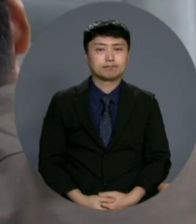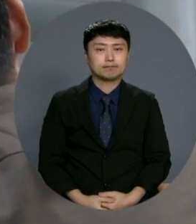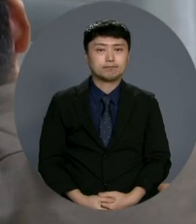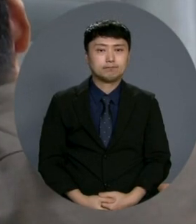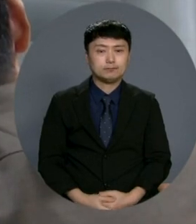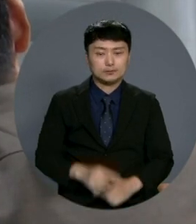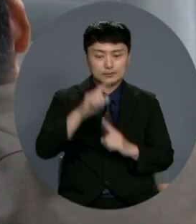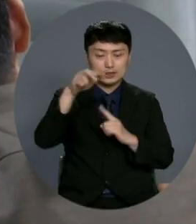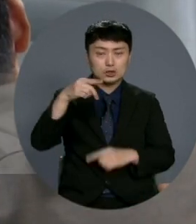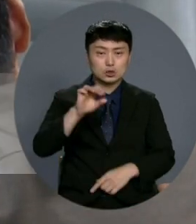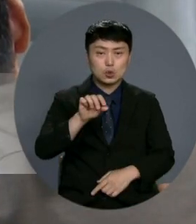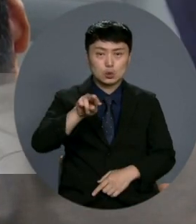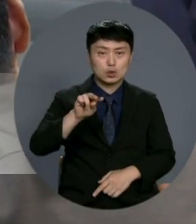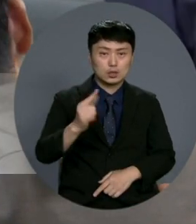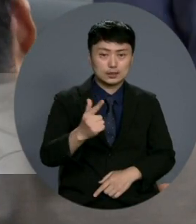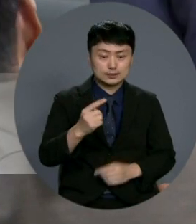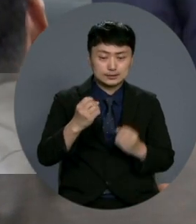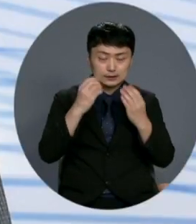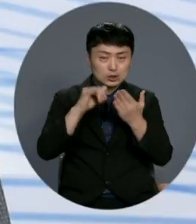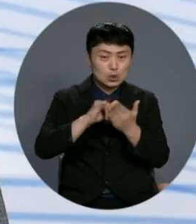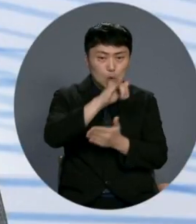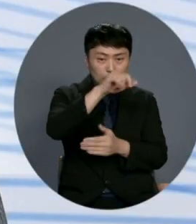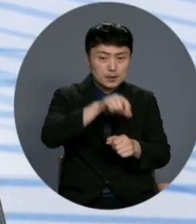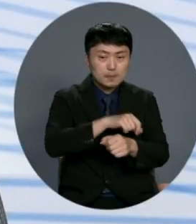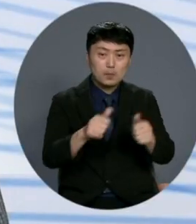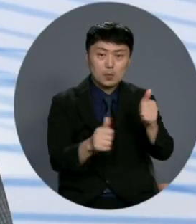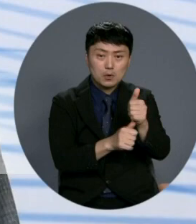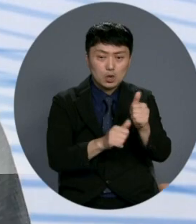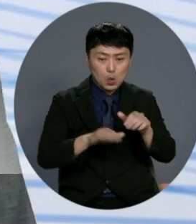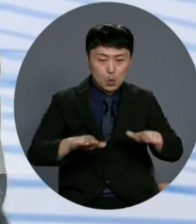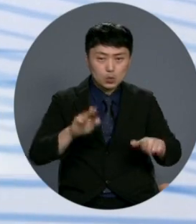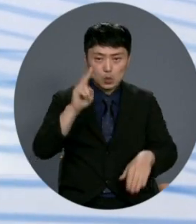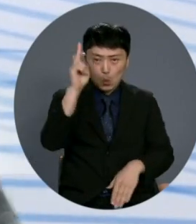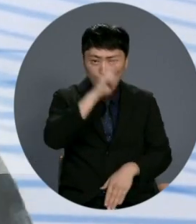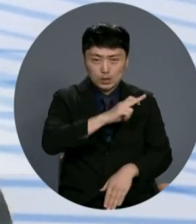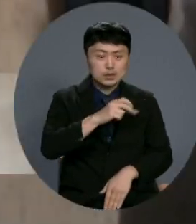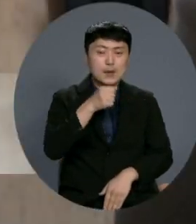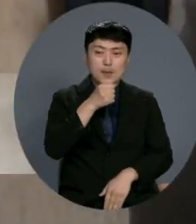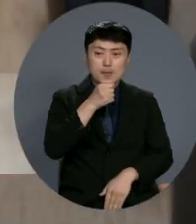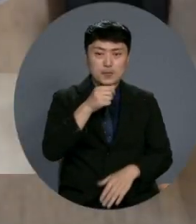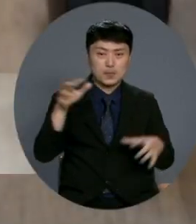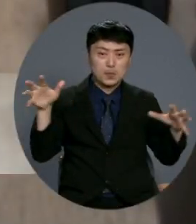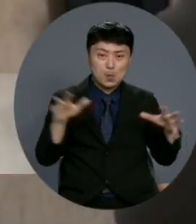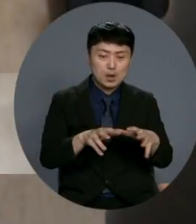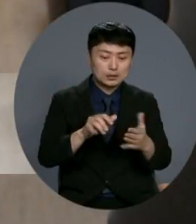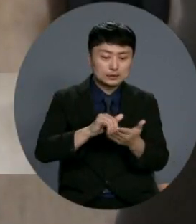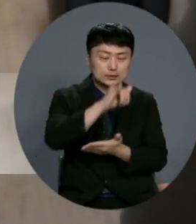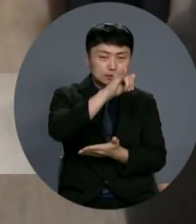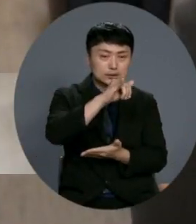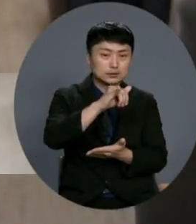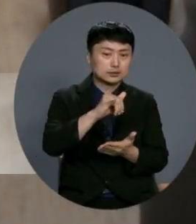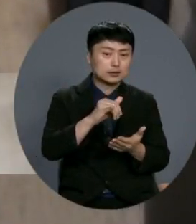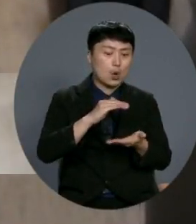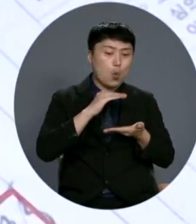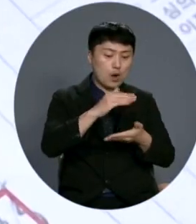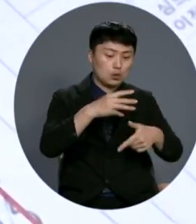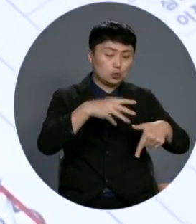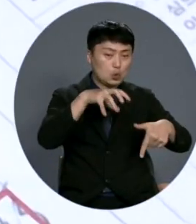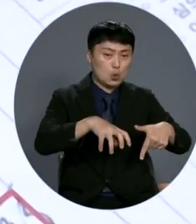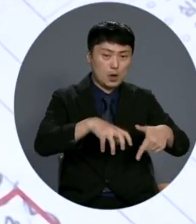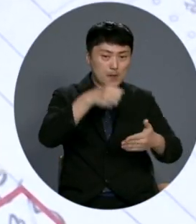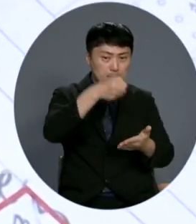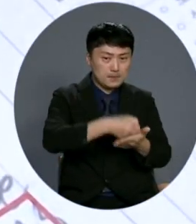이종헌 대구시 신공항 건설특보는 오늘 오전 기자 간담회를 열고 신공항 하물터미널에 군위